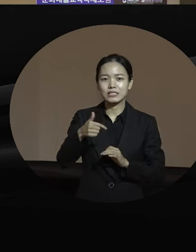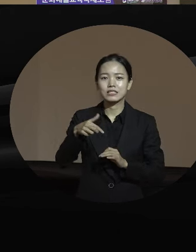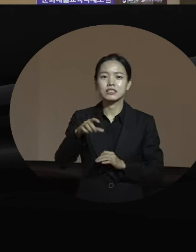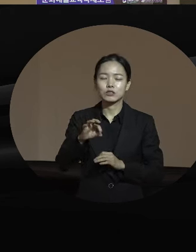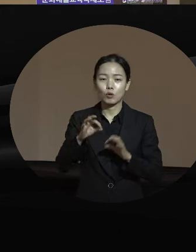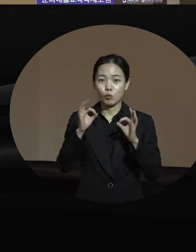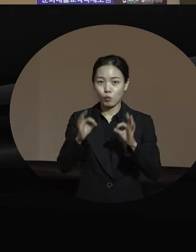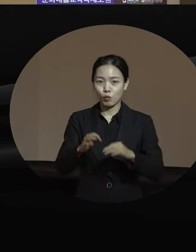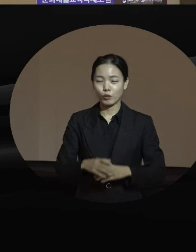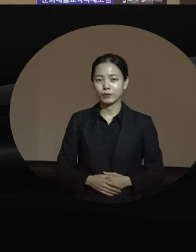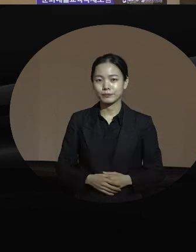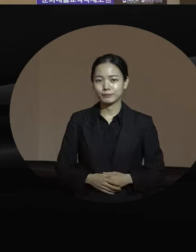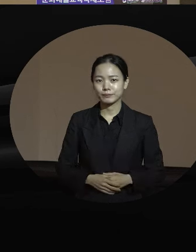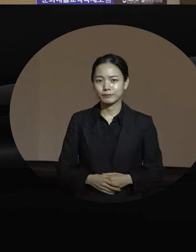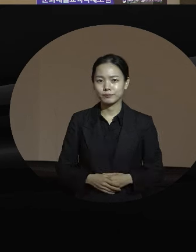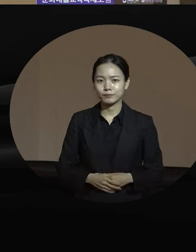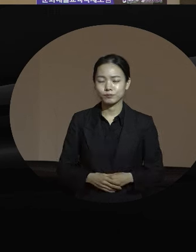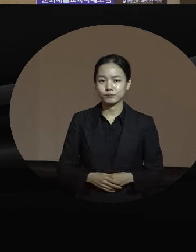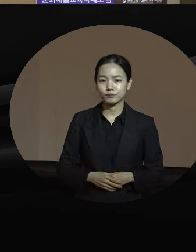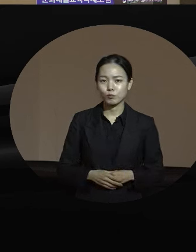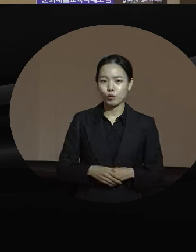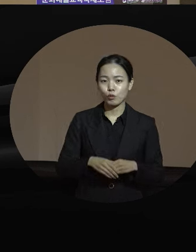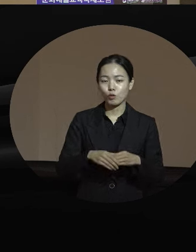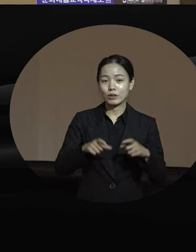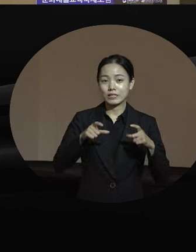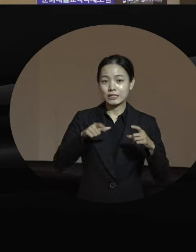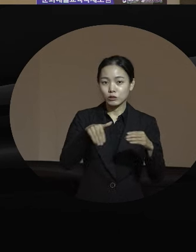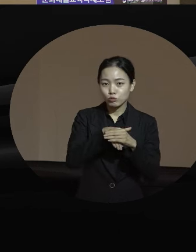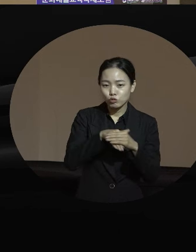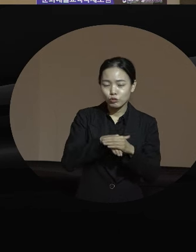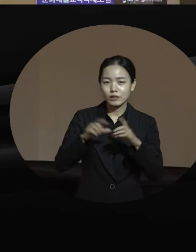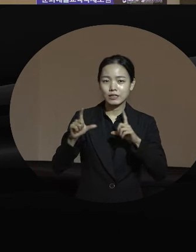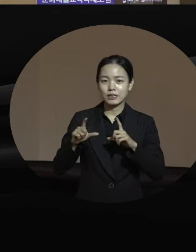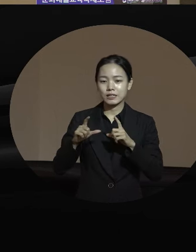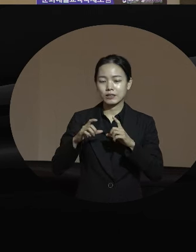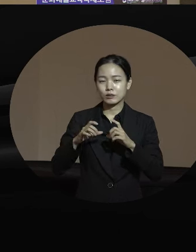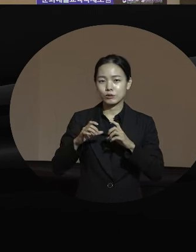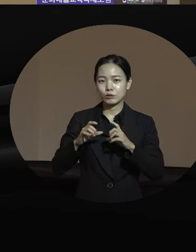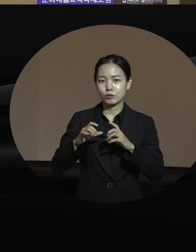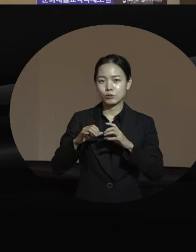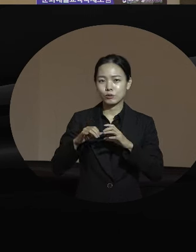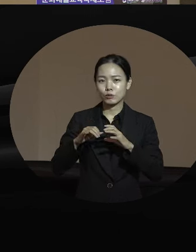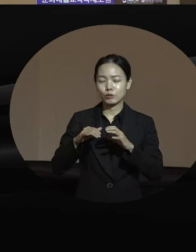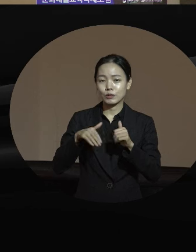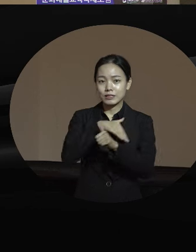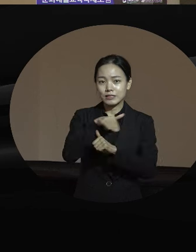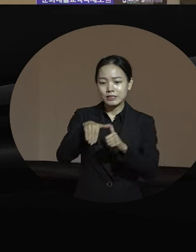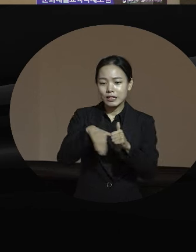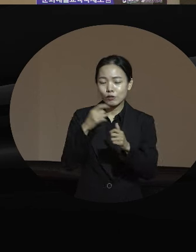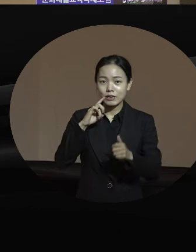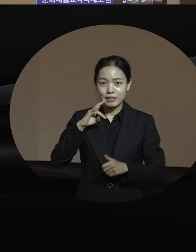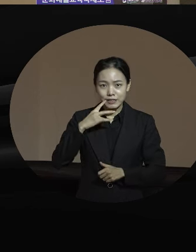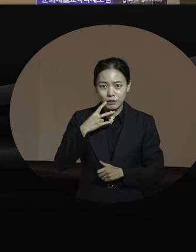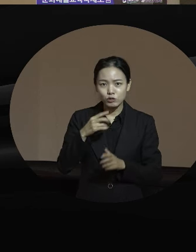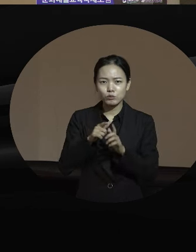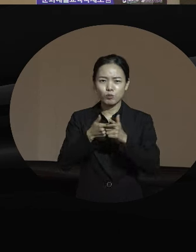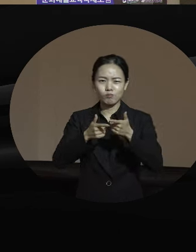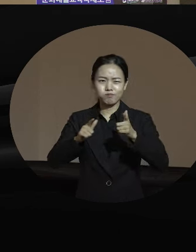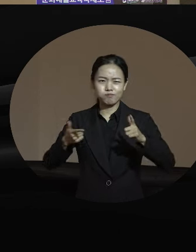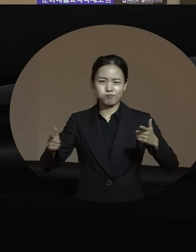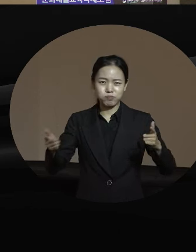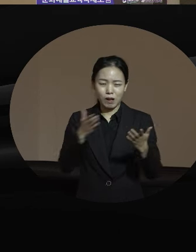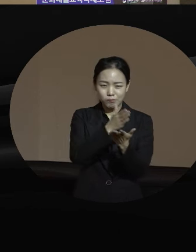인문 교양, 시민 참여, 지역 문화, 생활 예술, 유아 예술 놀이, 예술 치유 등 다양한